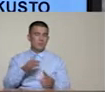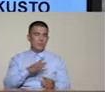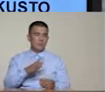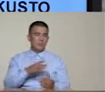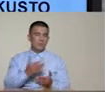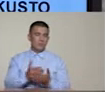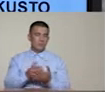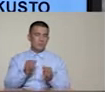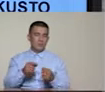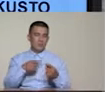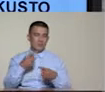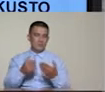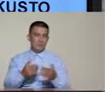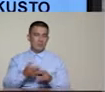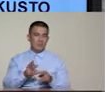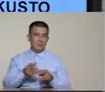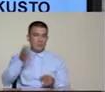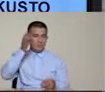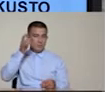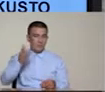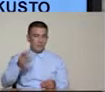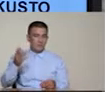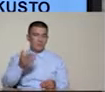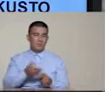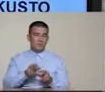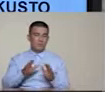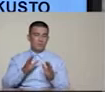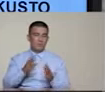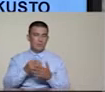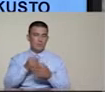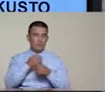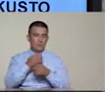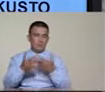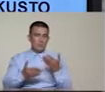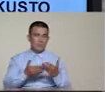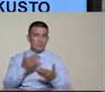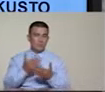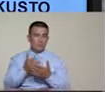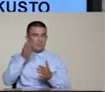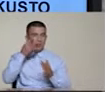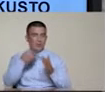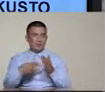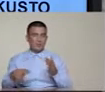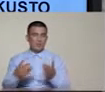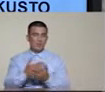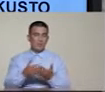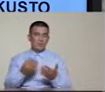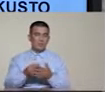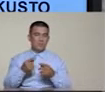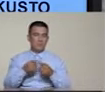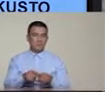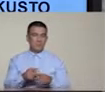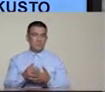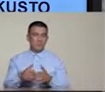Albatta, ushbu olimning nafaqat arxeolog sifatida, balki mexanik sifatida yoki